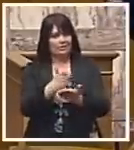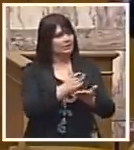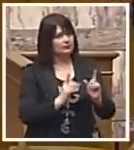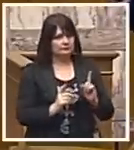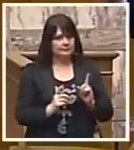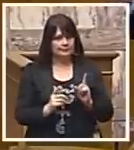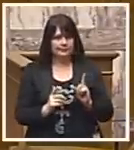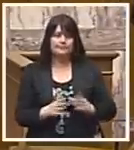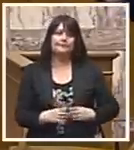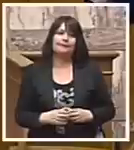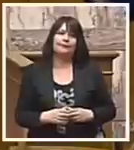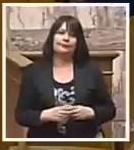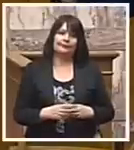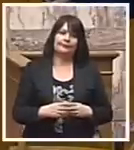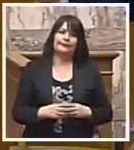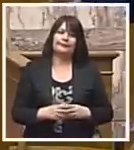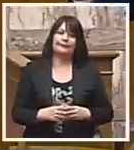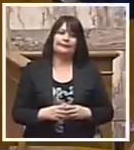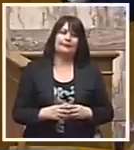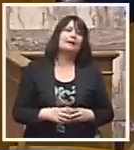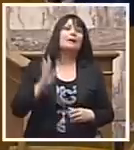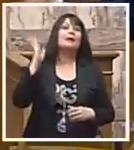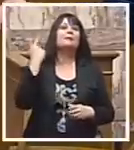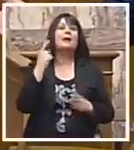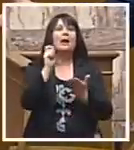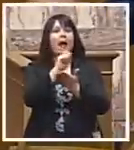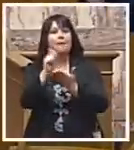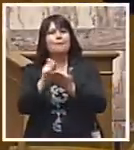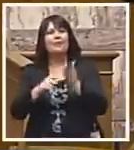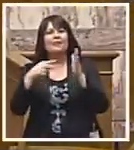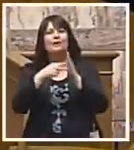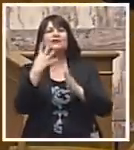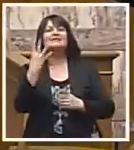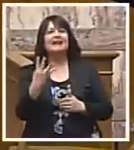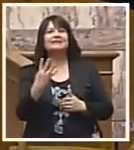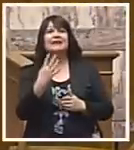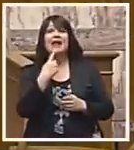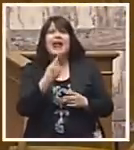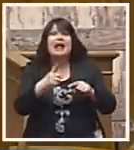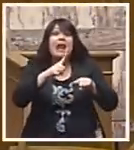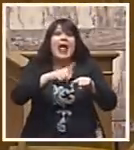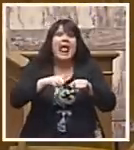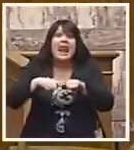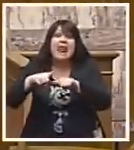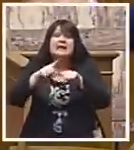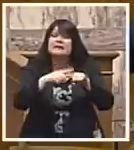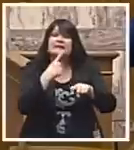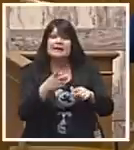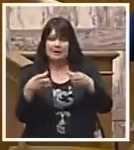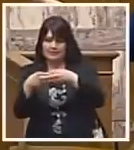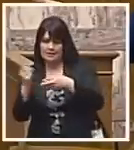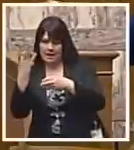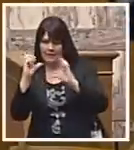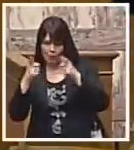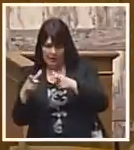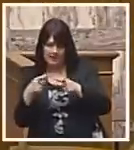Όπως δεν κάνανε διακρίσεις όταν κάνατε την περιβόητη απογραφή το 2004. Για Έλληνες μιλούσαν. Δεν μιλούσαν ούτε για Πασόκ, ούτε για Νέα